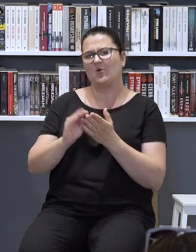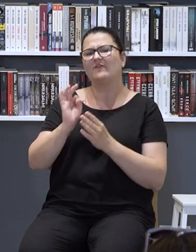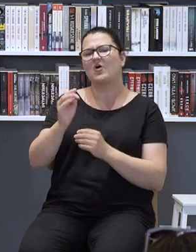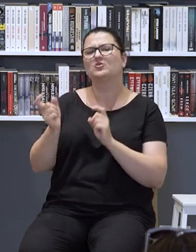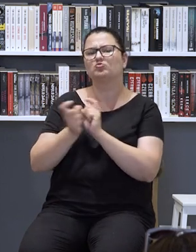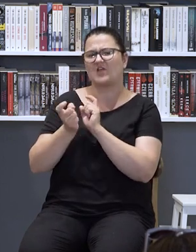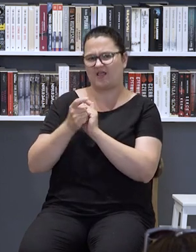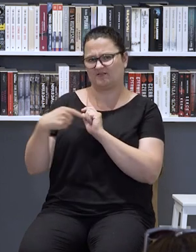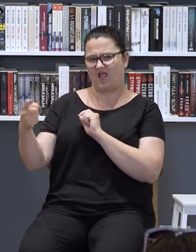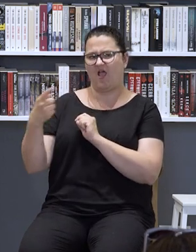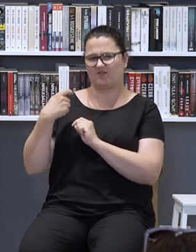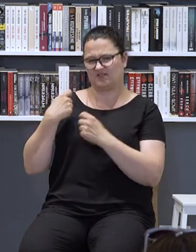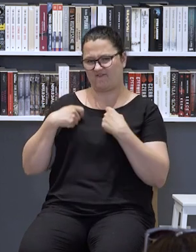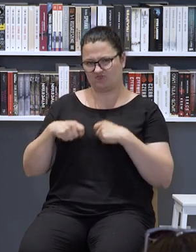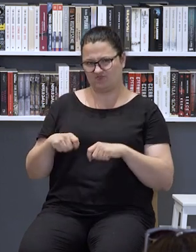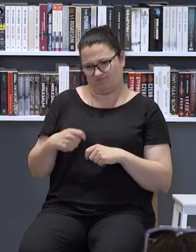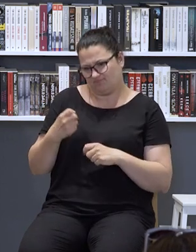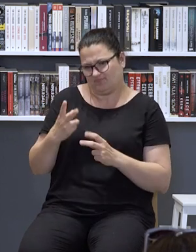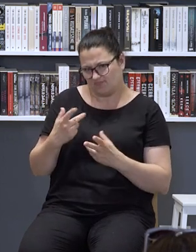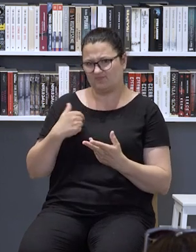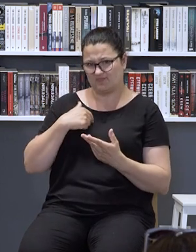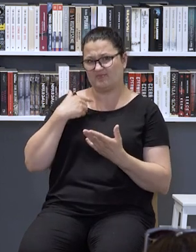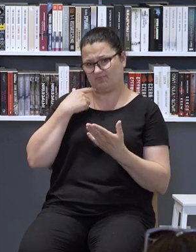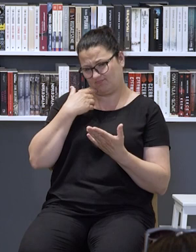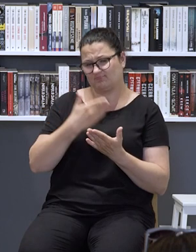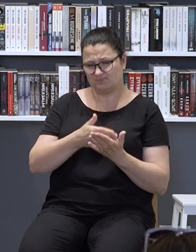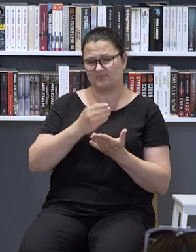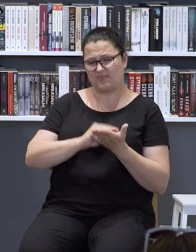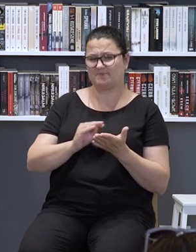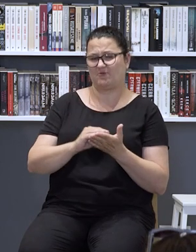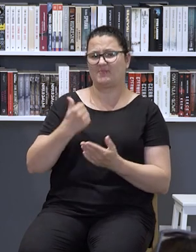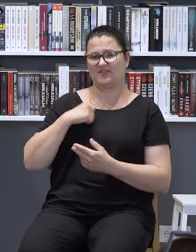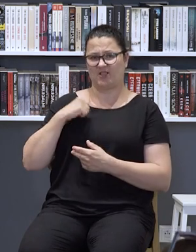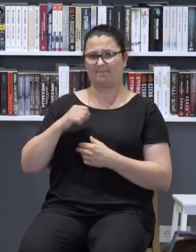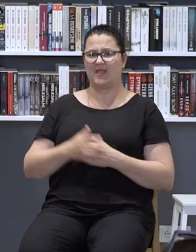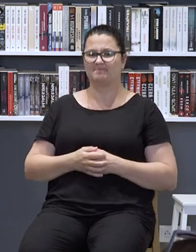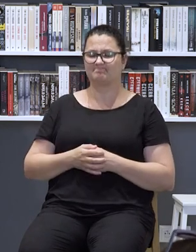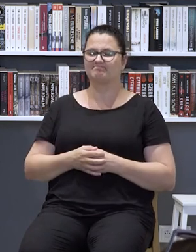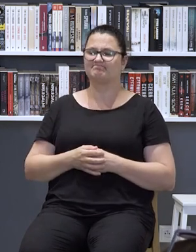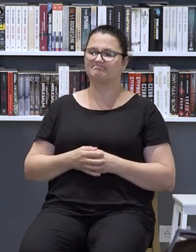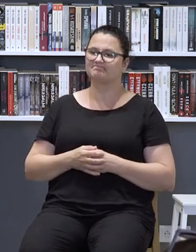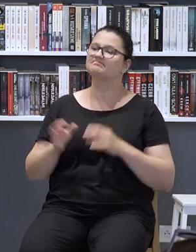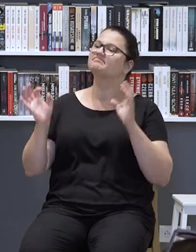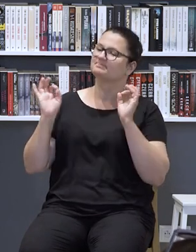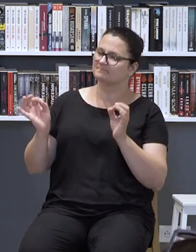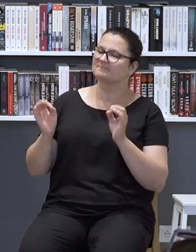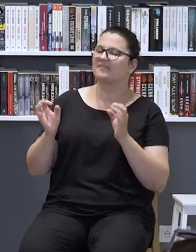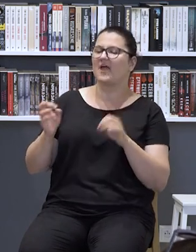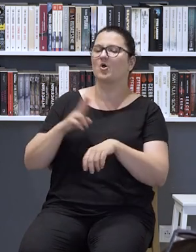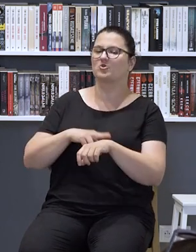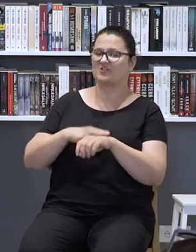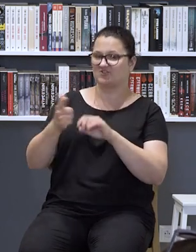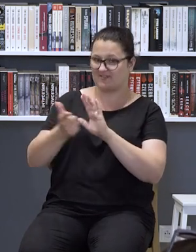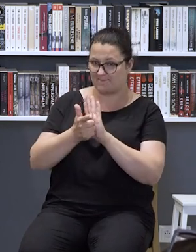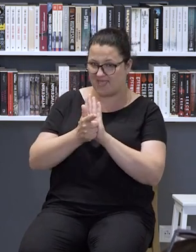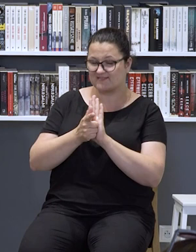wsi. Tak napisałam tę książkę dla siebie. Dobrze, proszę państwa, ponieważ jest godzina 17, to musimy